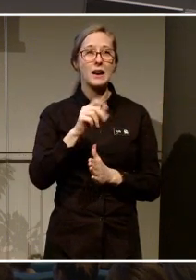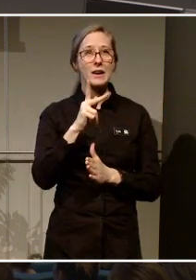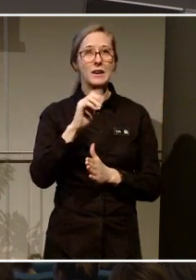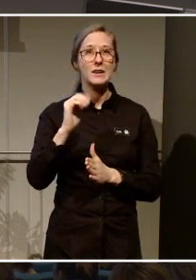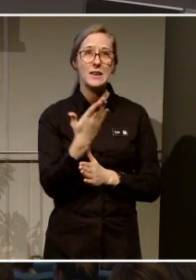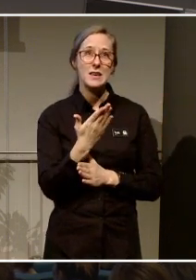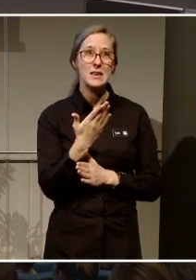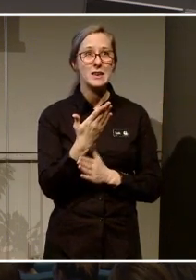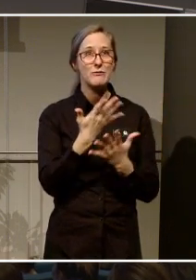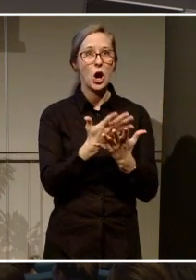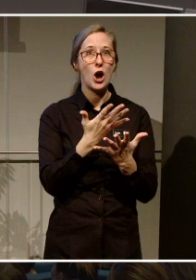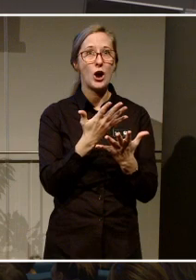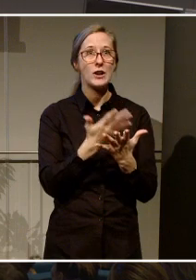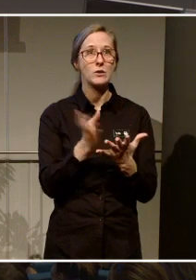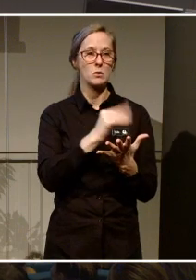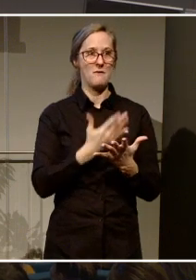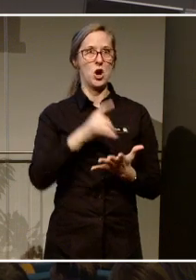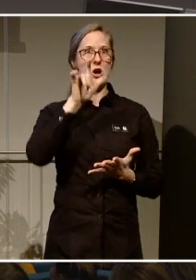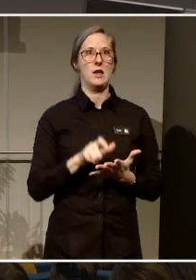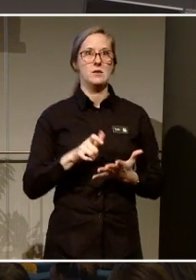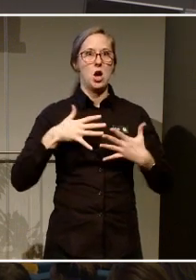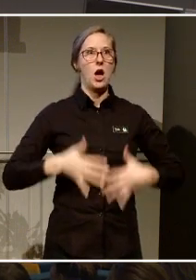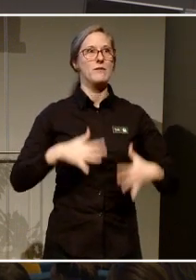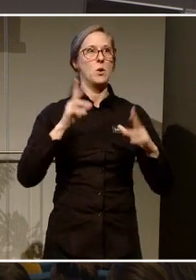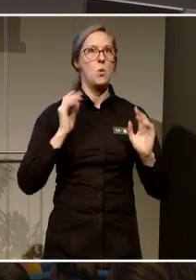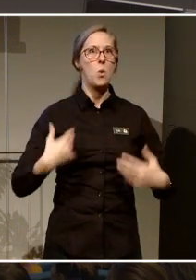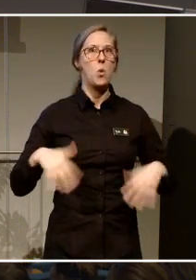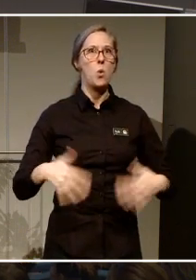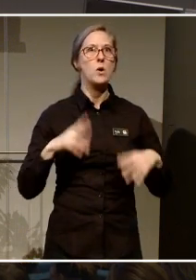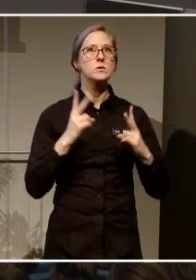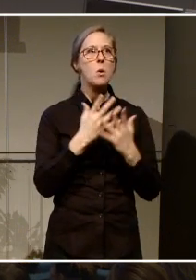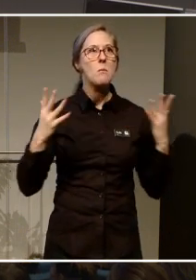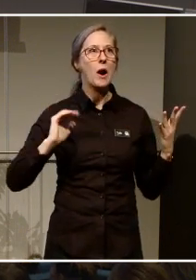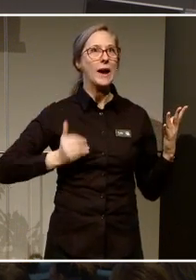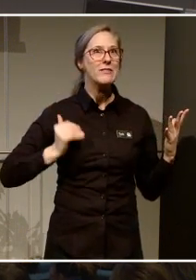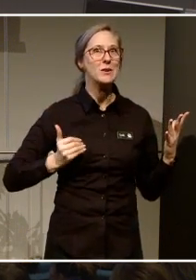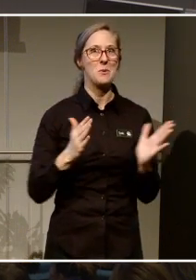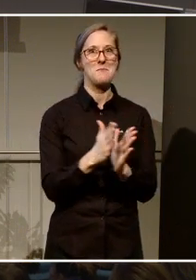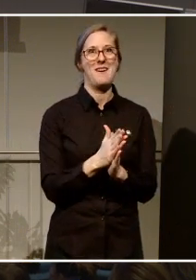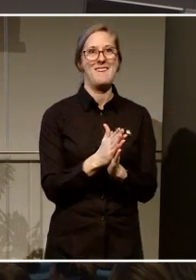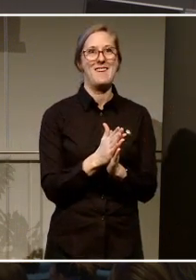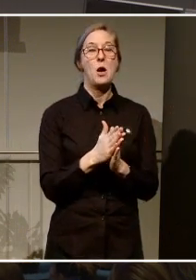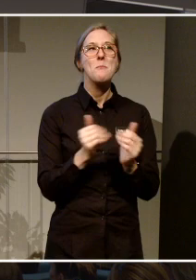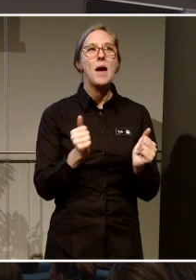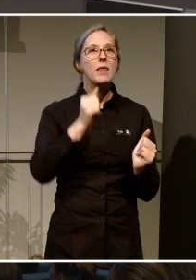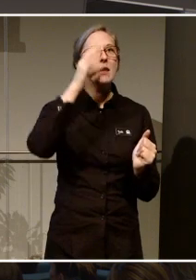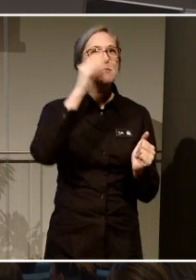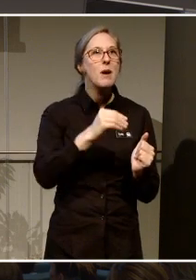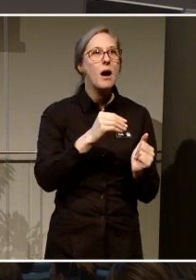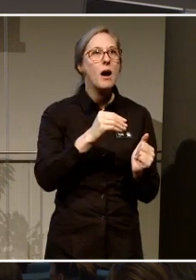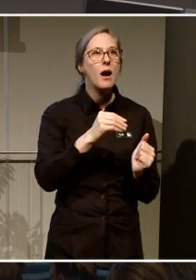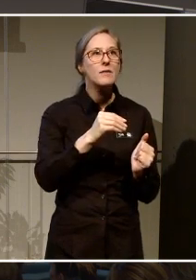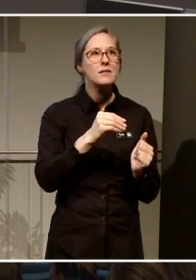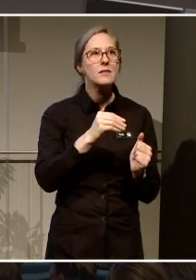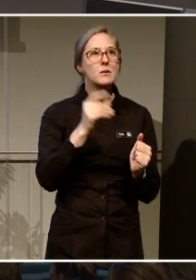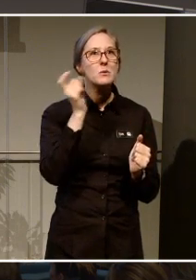föreläsaren överraskad att vi var så mycket längre och att vi var så många fler kvinnor här. Men vad han inte ser på oss på